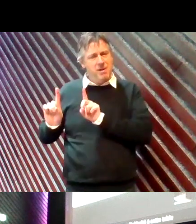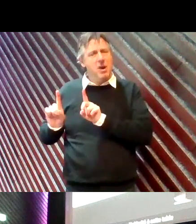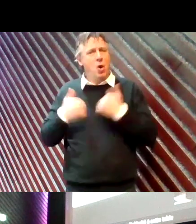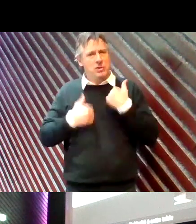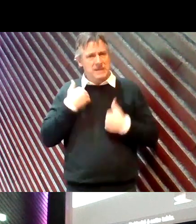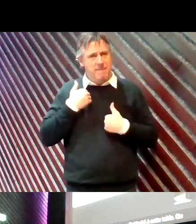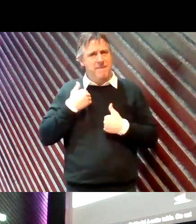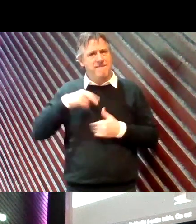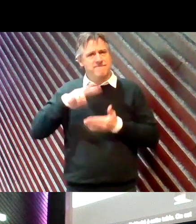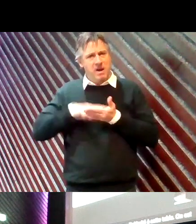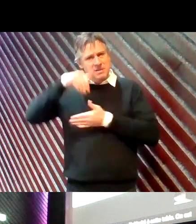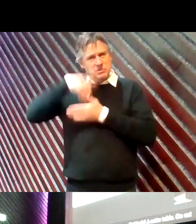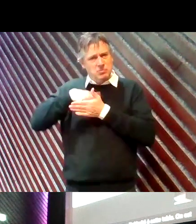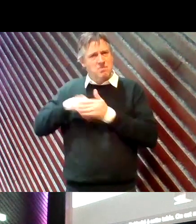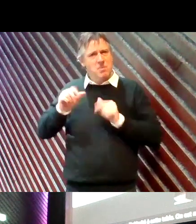handicap